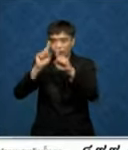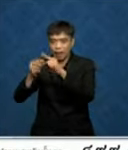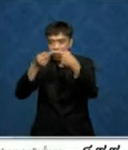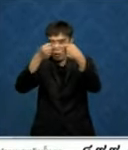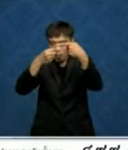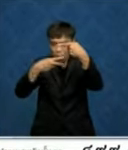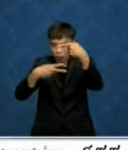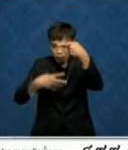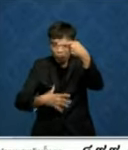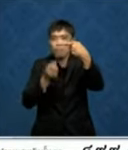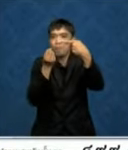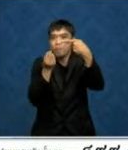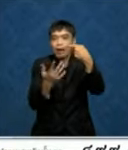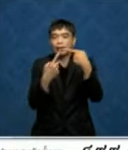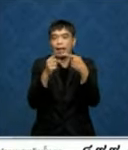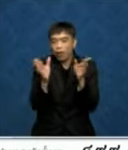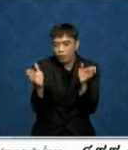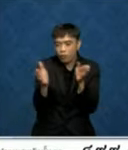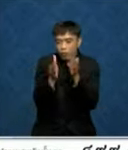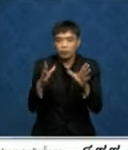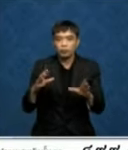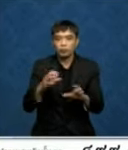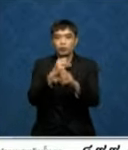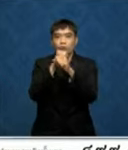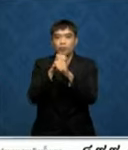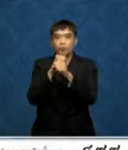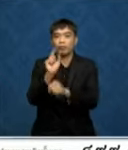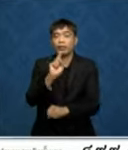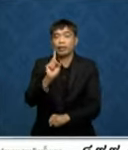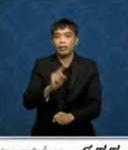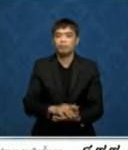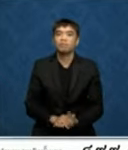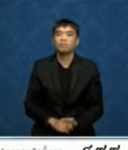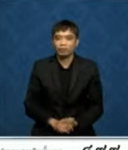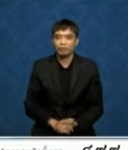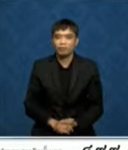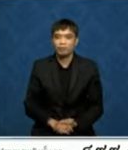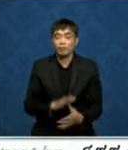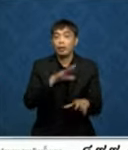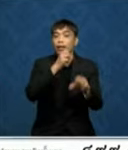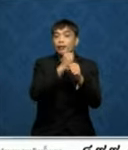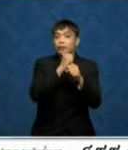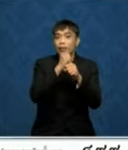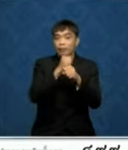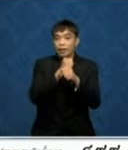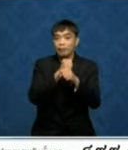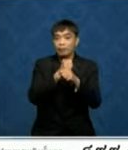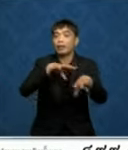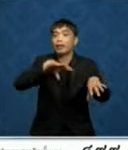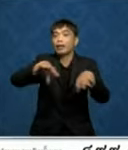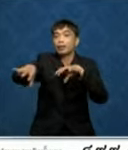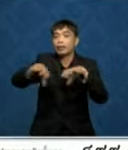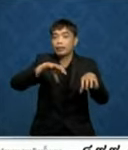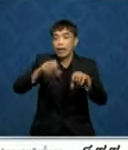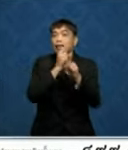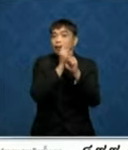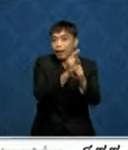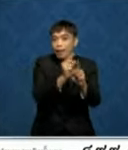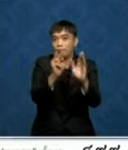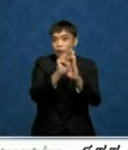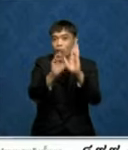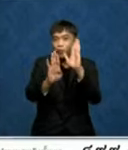ขอสรุปสั้นๆเพียงแค่ว่าด้วยเหตุนี้เพื่อให้การดำเนินงานนโยบายดำเนินตามนโยบายด้วยโคร